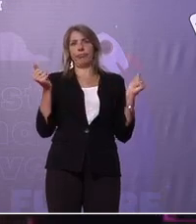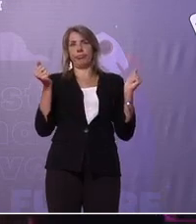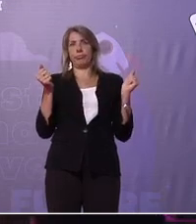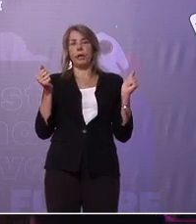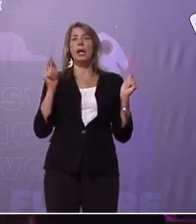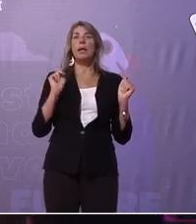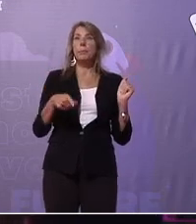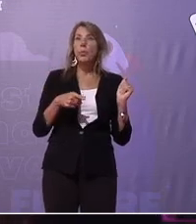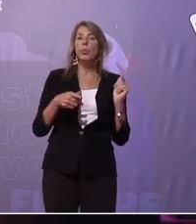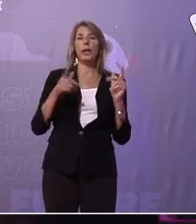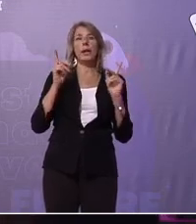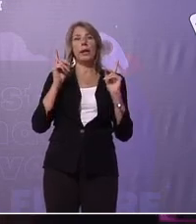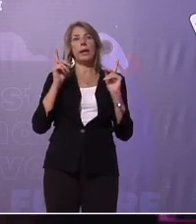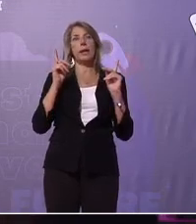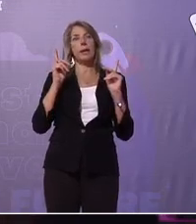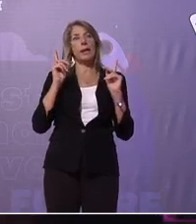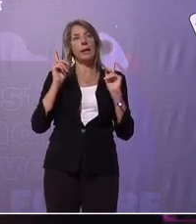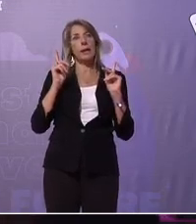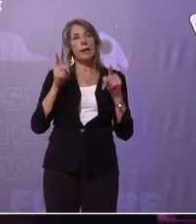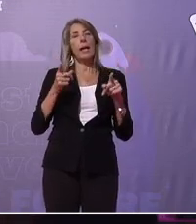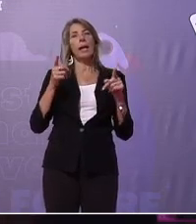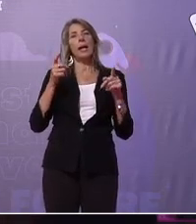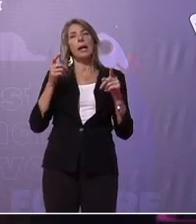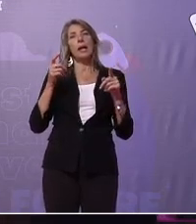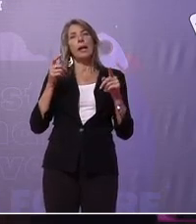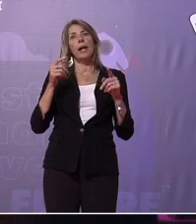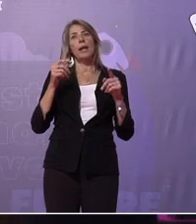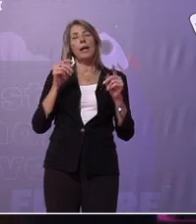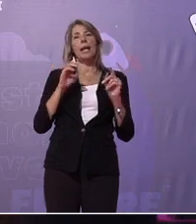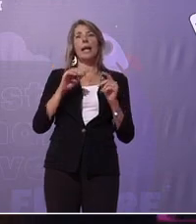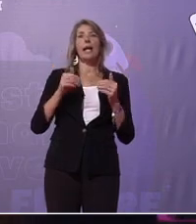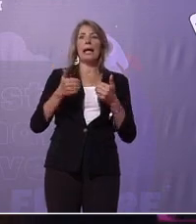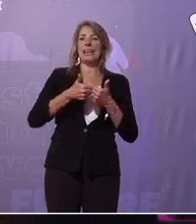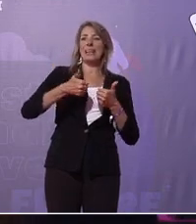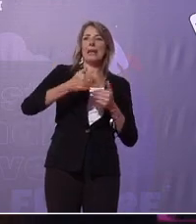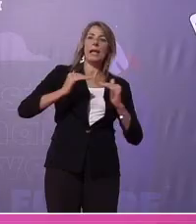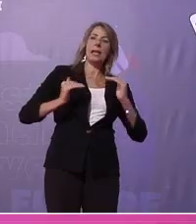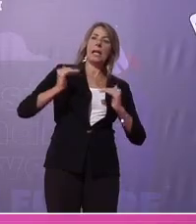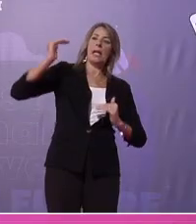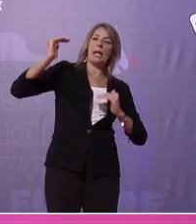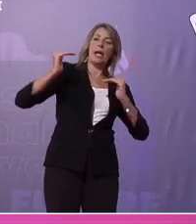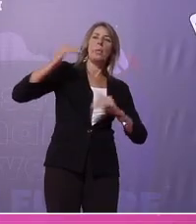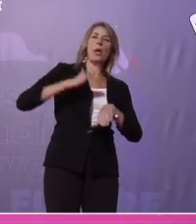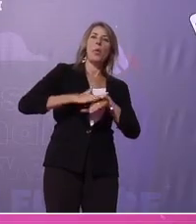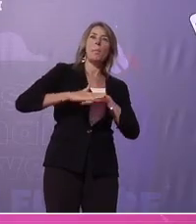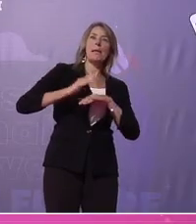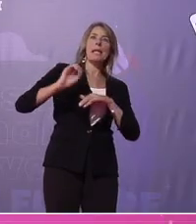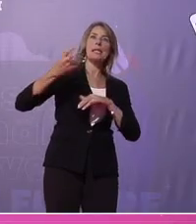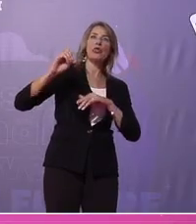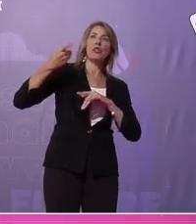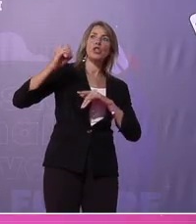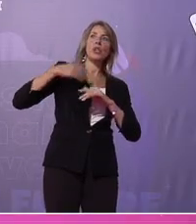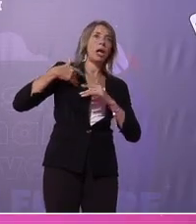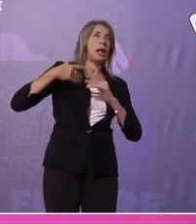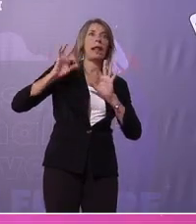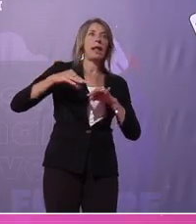Doo dare e abbassare e ridurre quella che è la digital divide che è un digital divide di competenze Quindi voi giovani